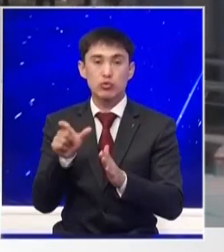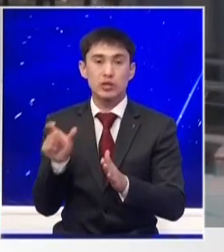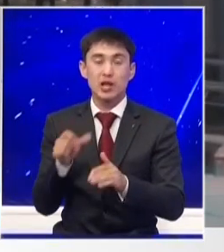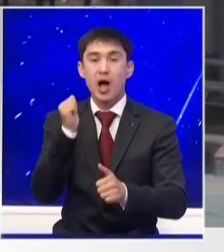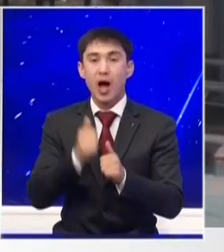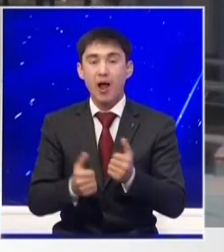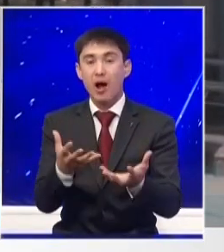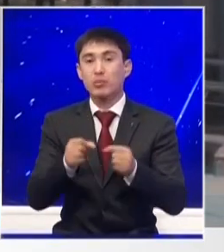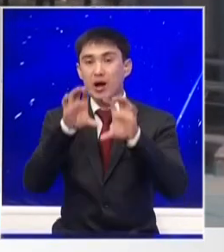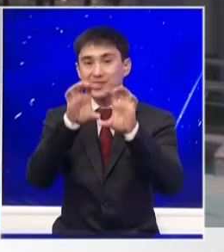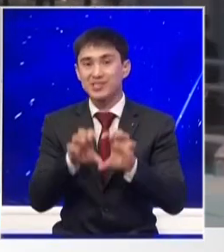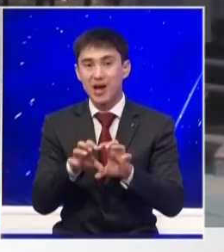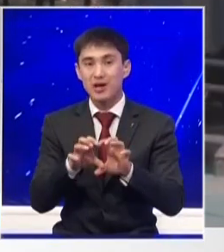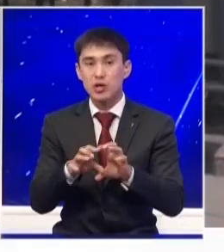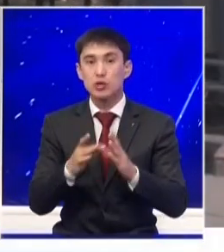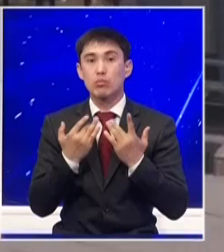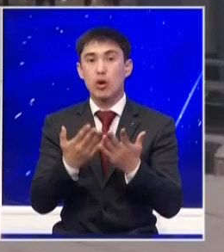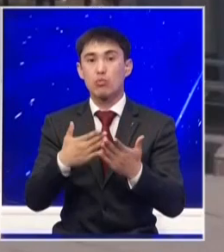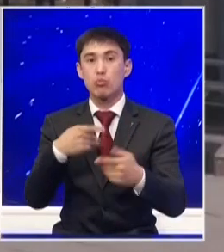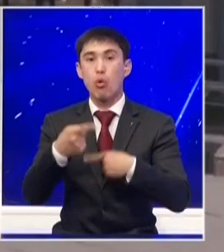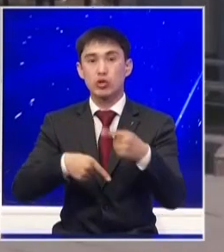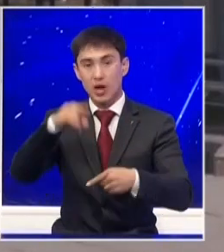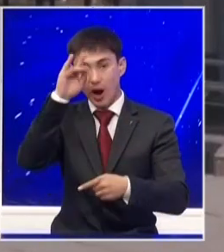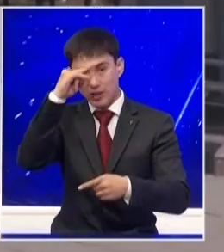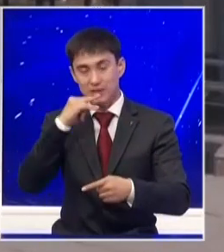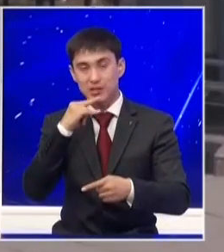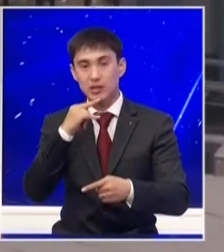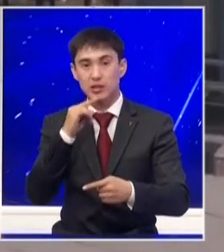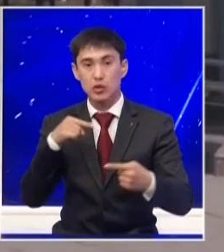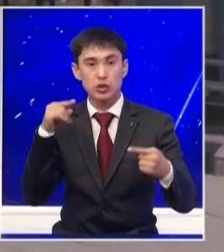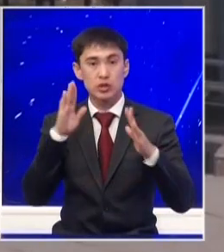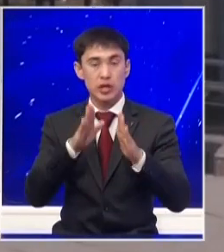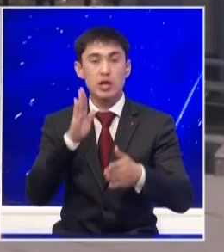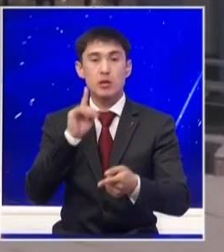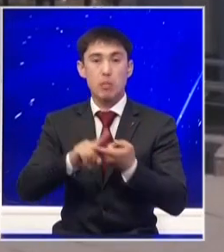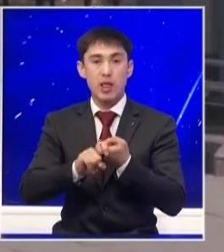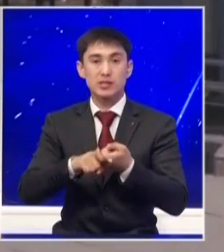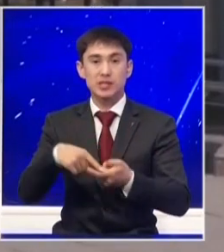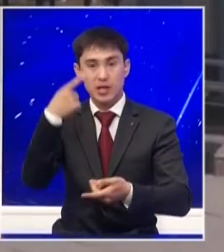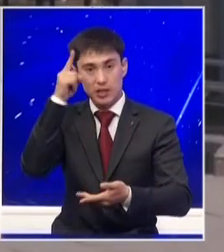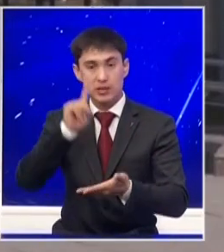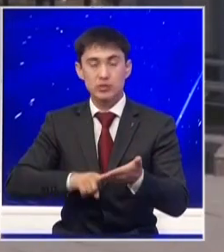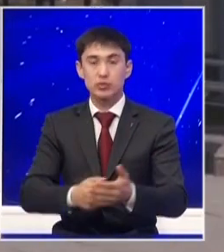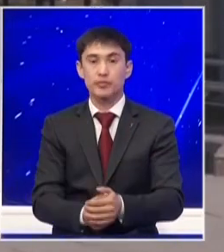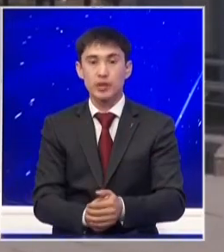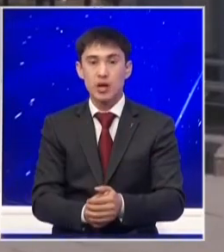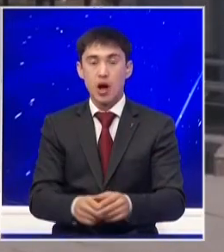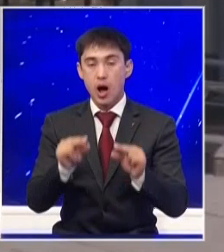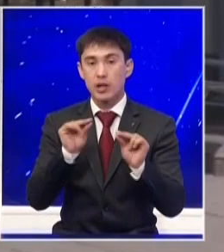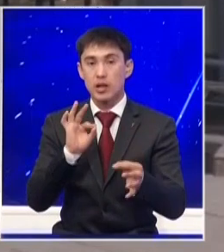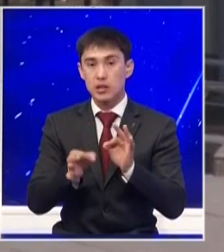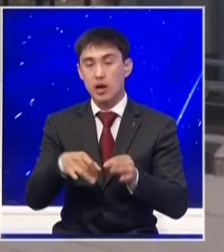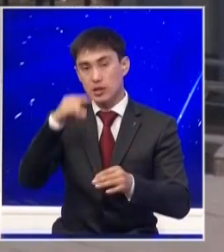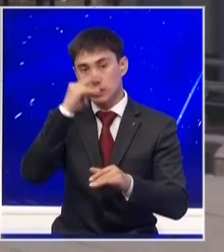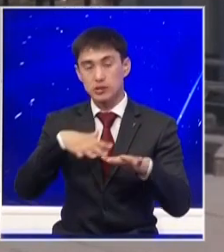әр қабылданған заң, сұралған сауал болашақ Қазақстанның көрінісіне тікелей әсер ететінін естен шығармауы тиіс. Әділетті